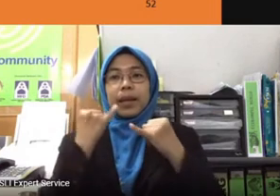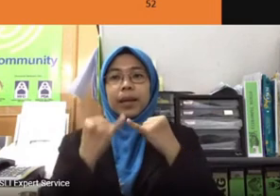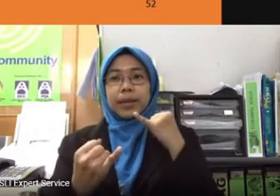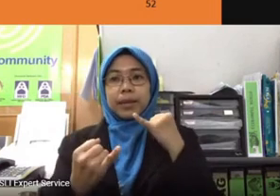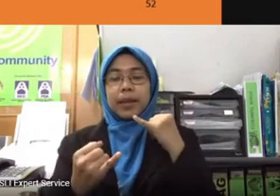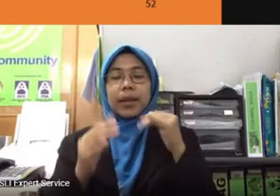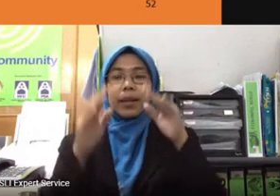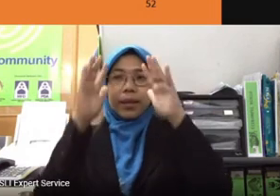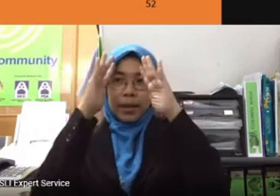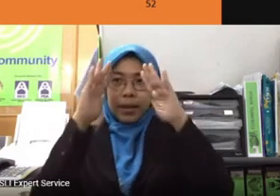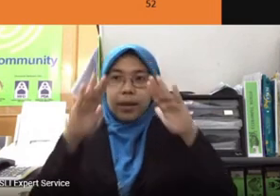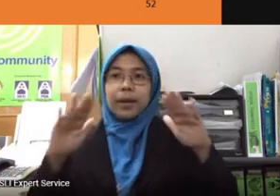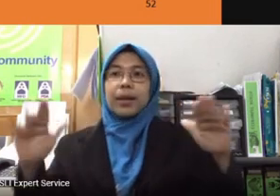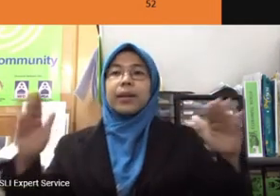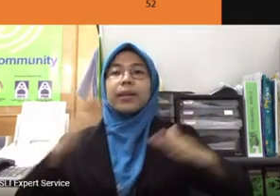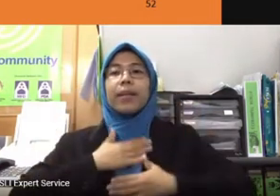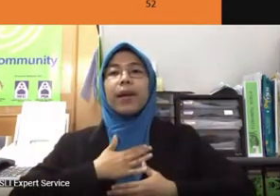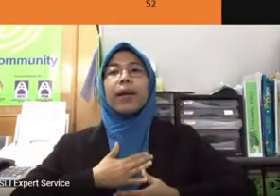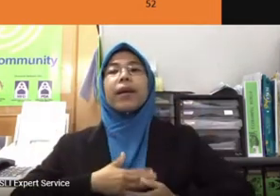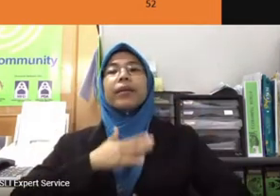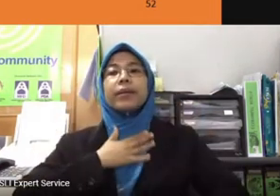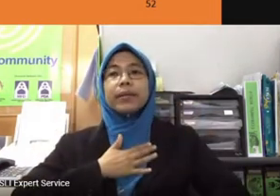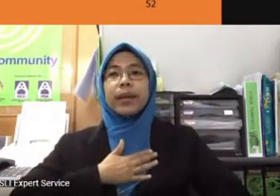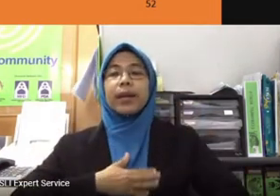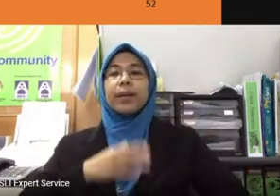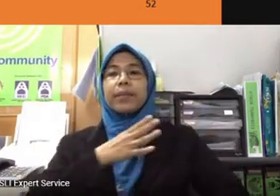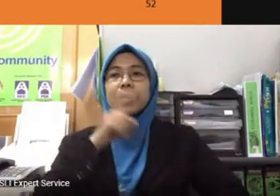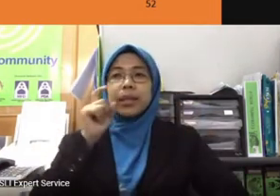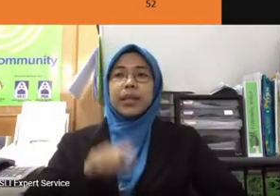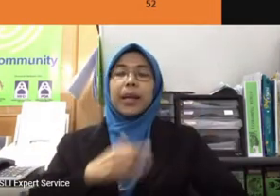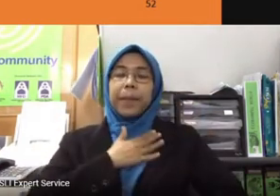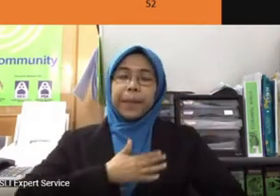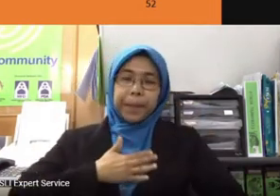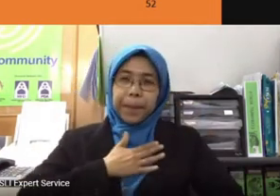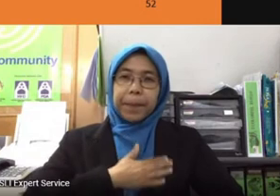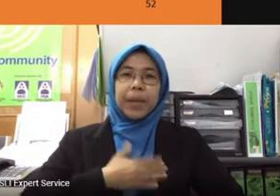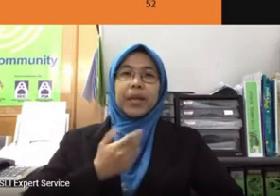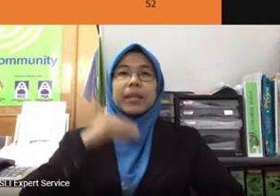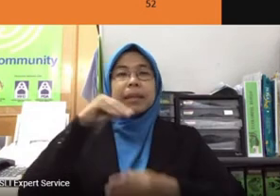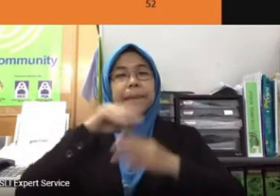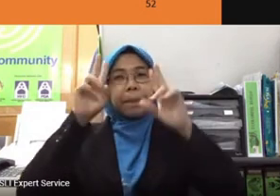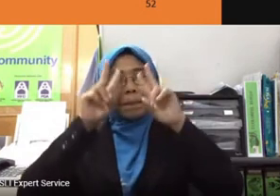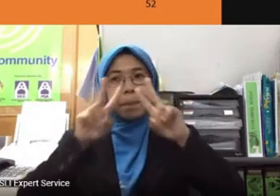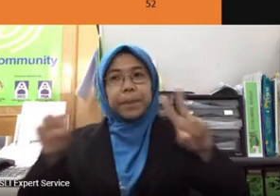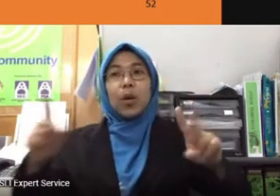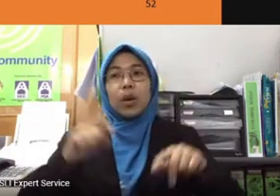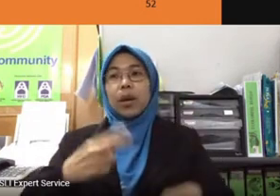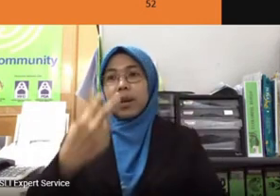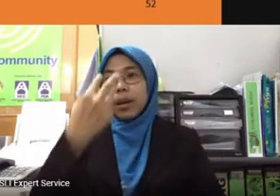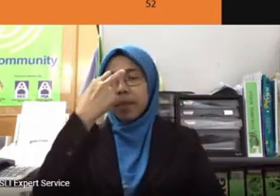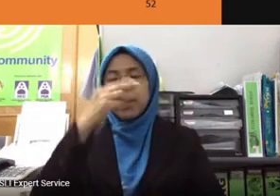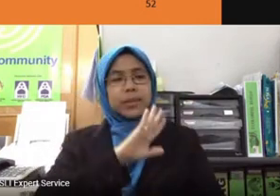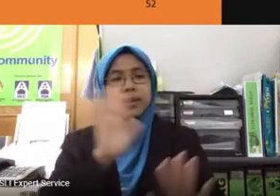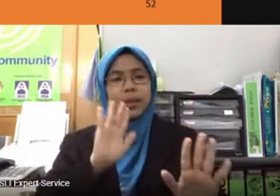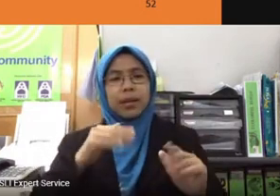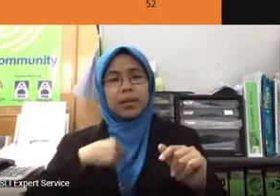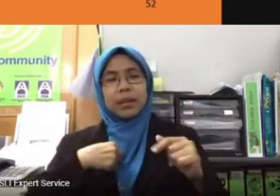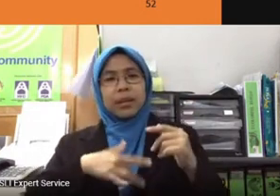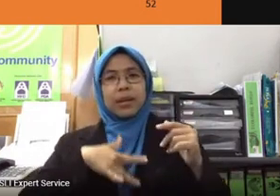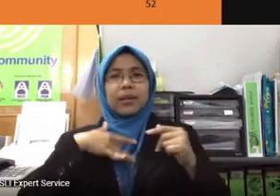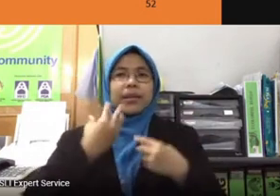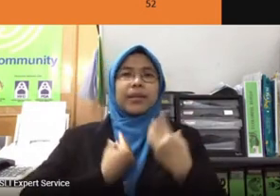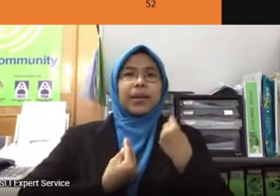adalah tenang. Kena relax. Kena be, please be in peace. Orang nampak kita, jangan nampakkan sangat kata kita